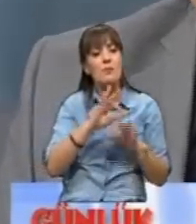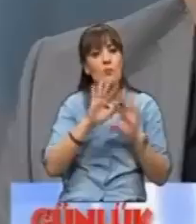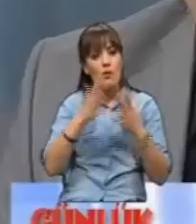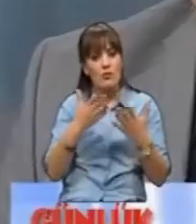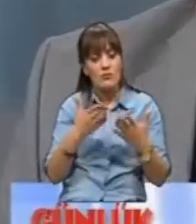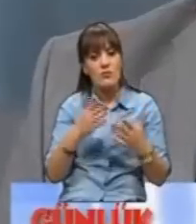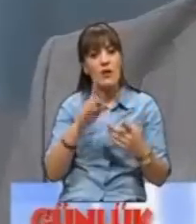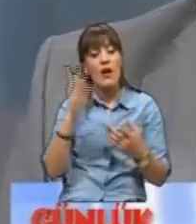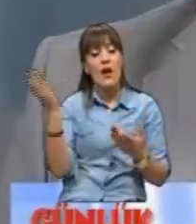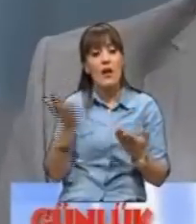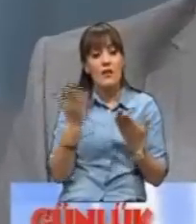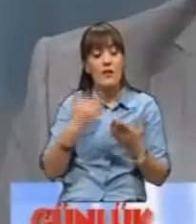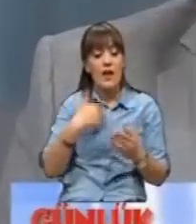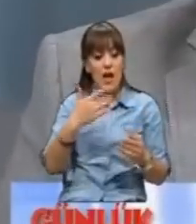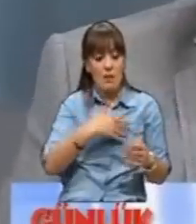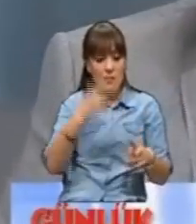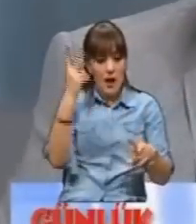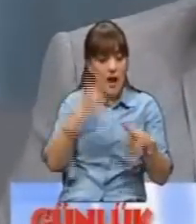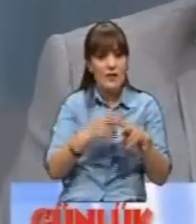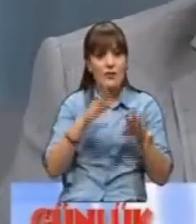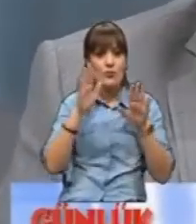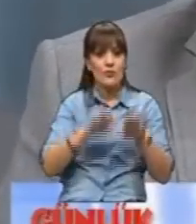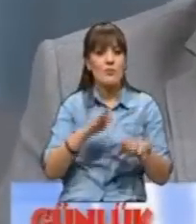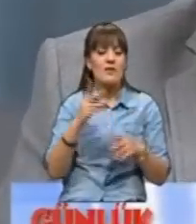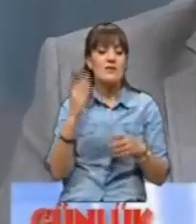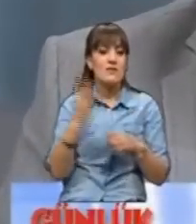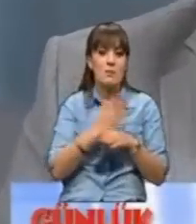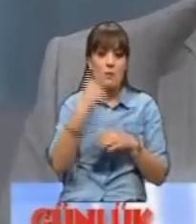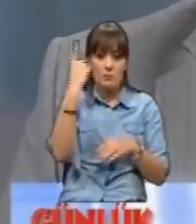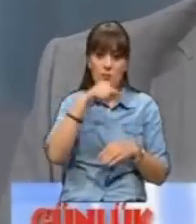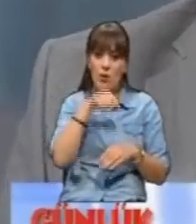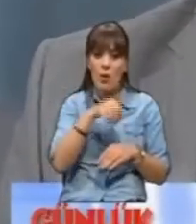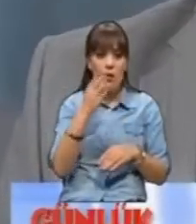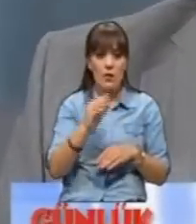hatta kalbin aniden durmasına sebep olabilir.